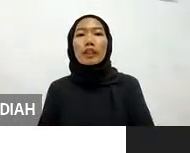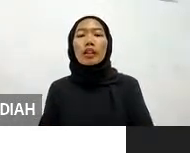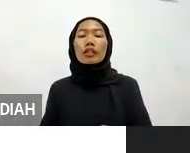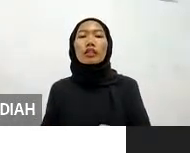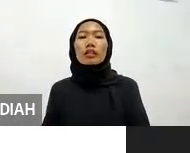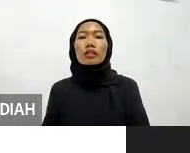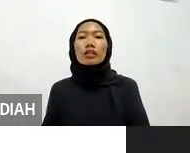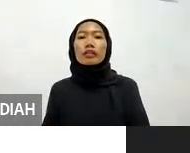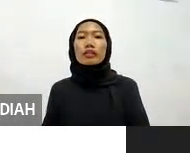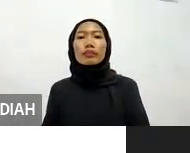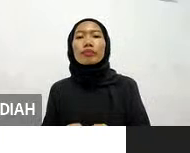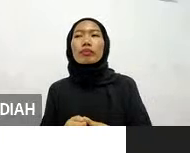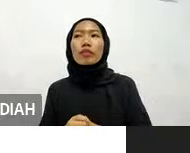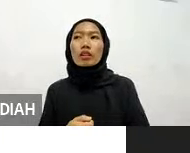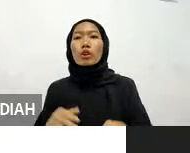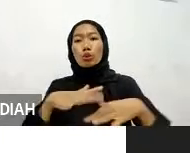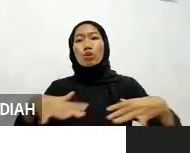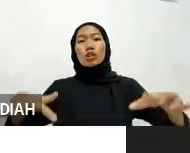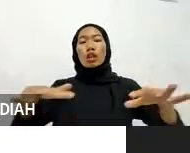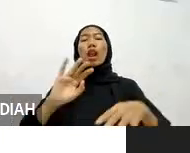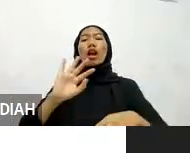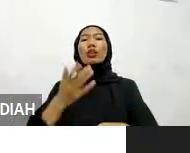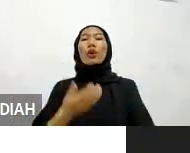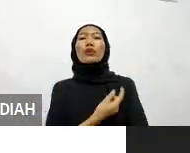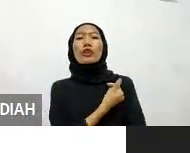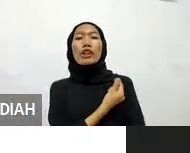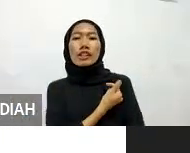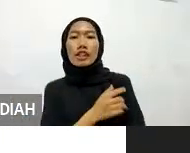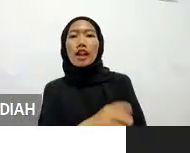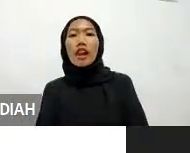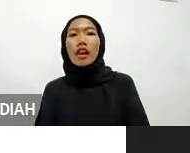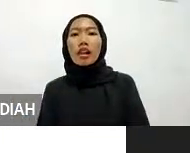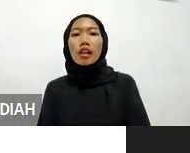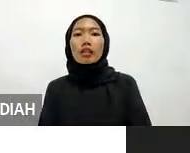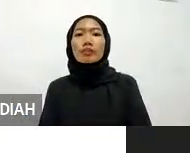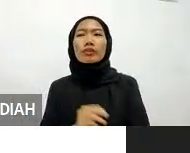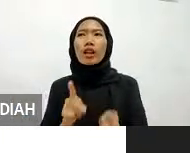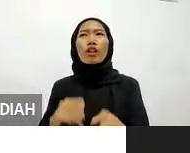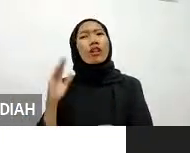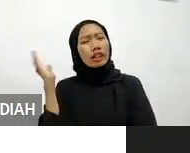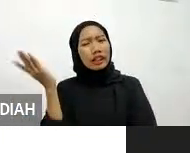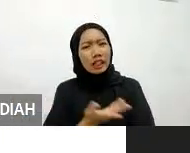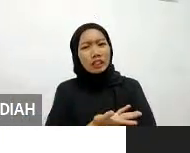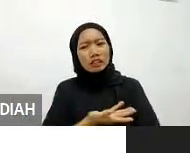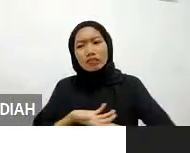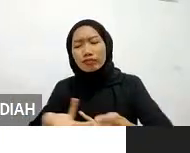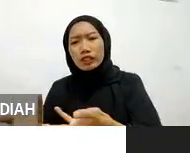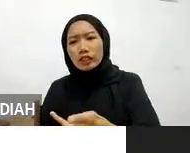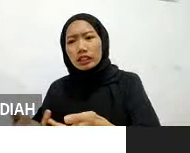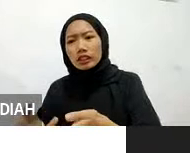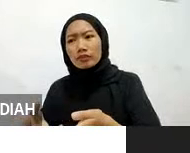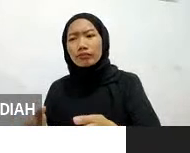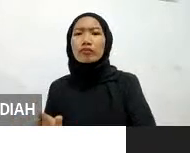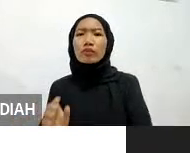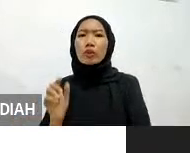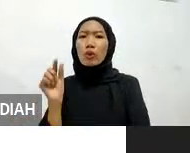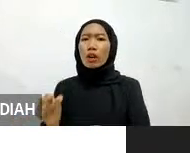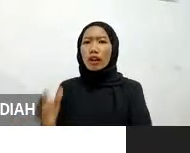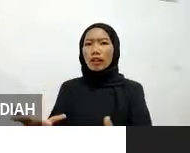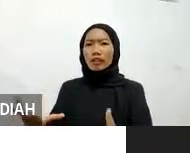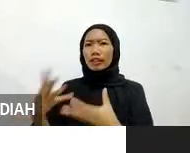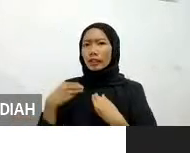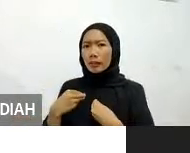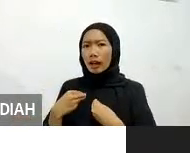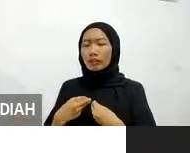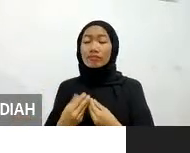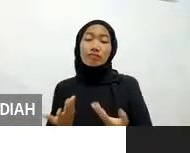finansial, dan apakah kemudian layanan yang kita berikan itu acceptable nggak sih buat mereka yang memiliki